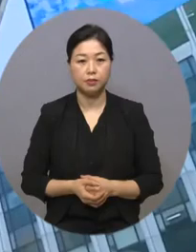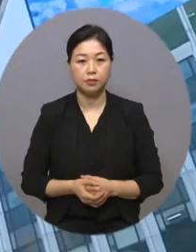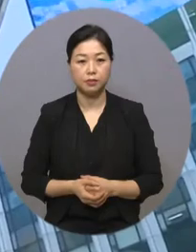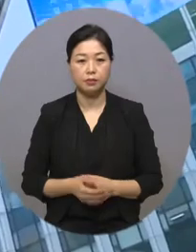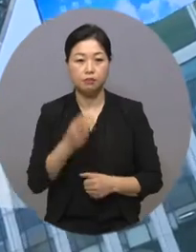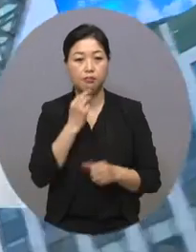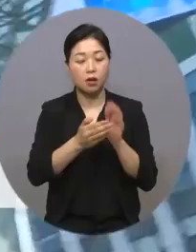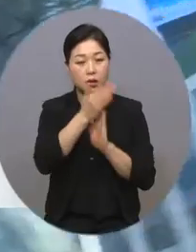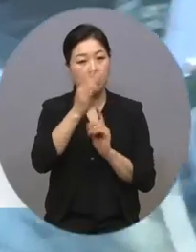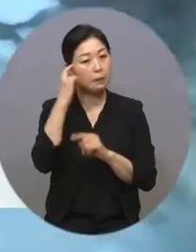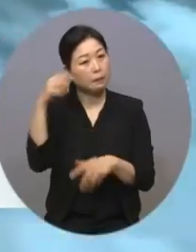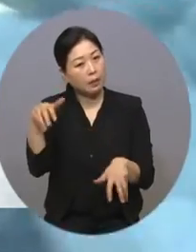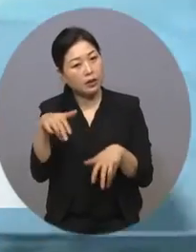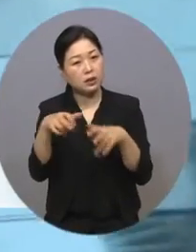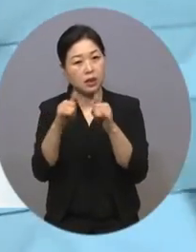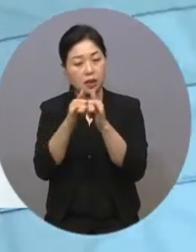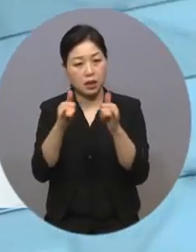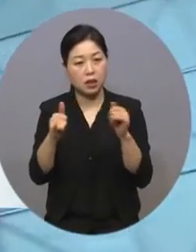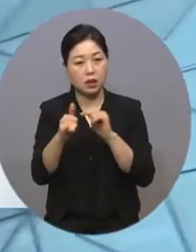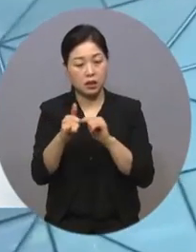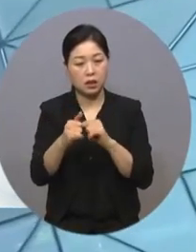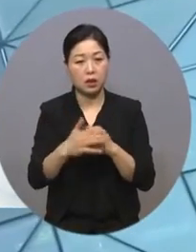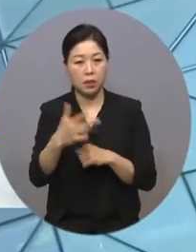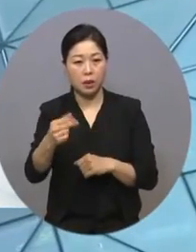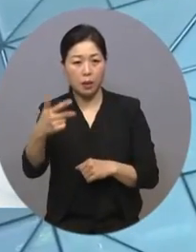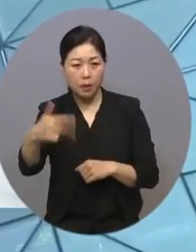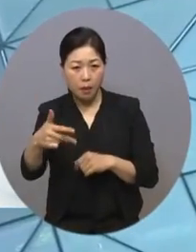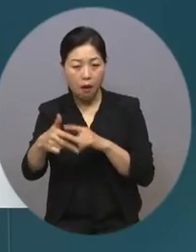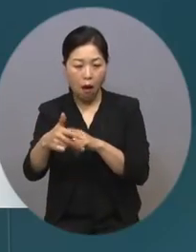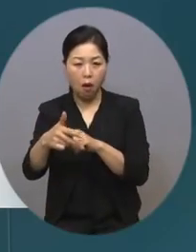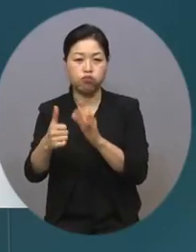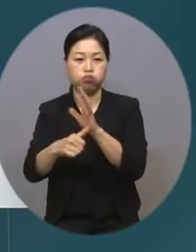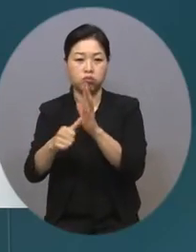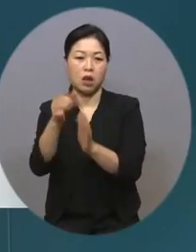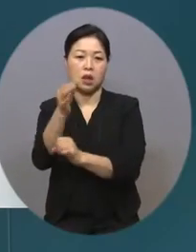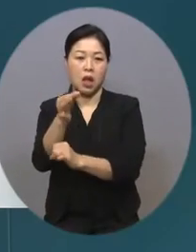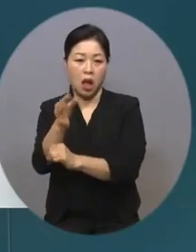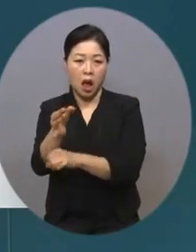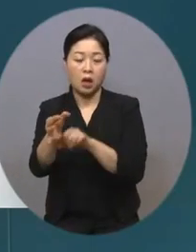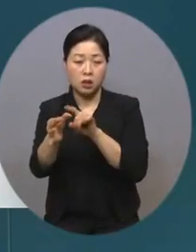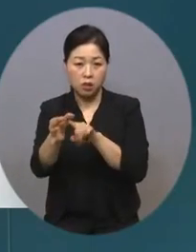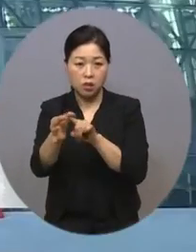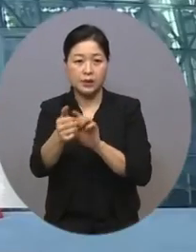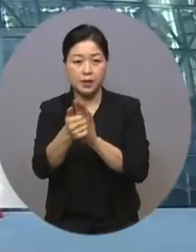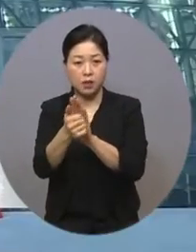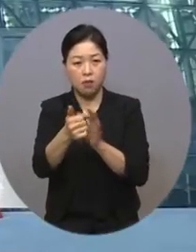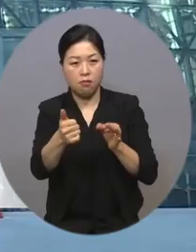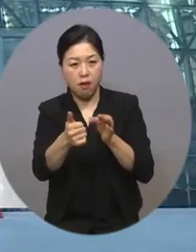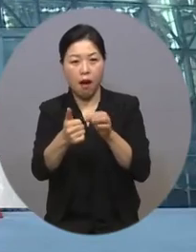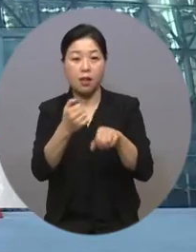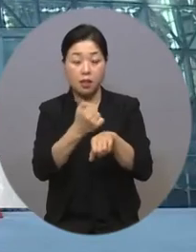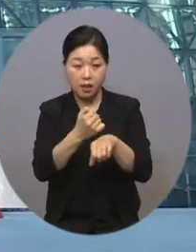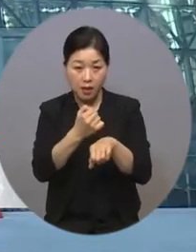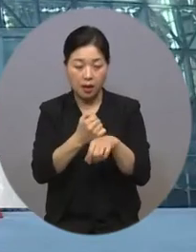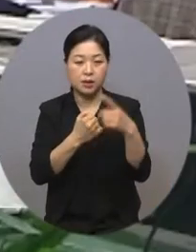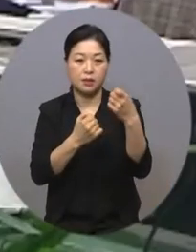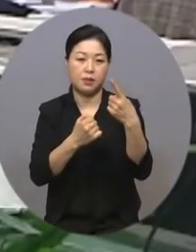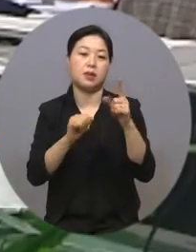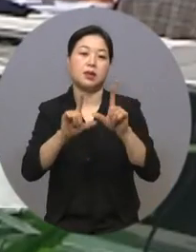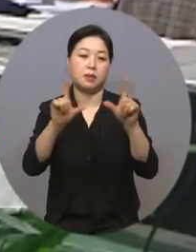서울시가 내 병변 장애인 대 소변 흡수 용품 구입비 지원을 대폭 확대한다고 지난 11일 밝혔습니다